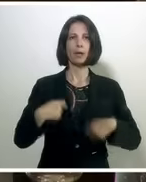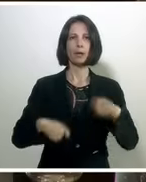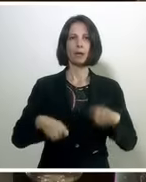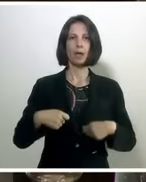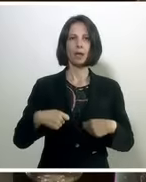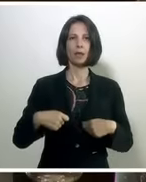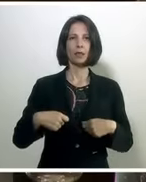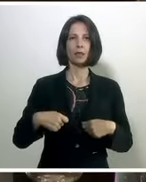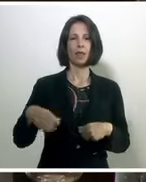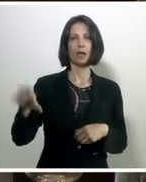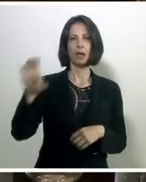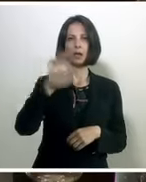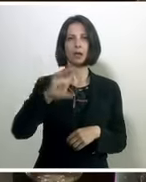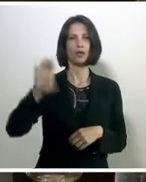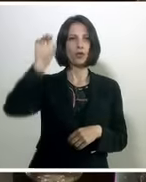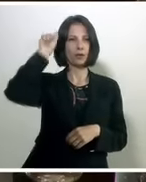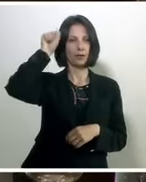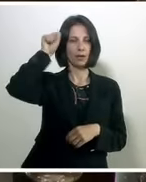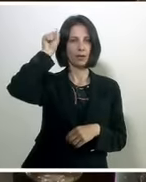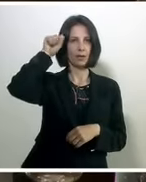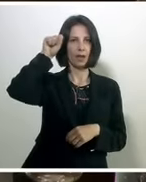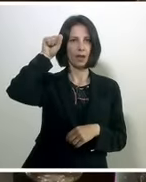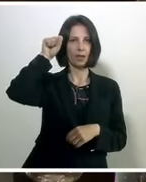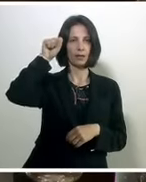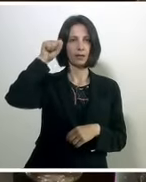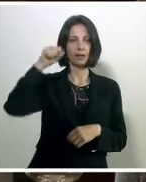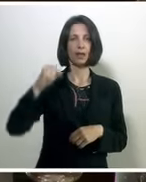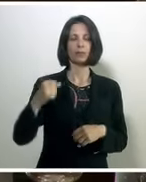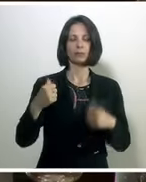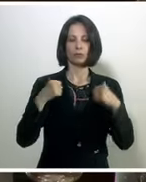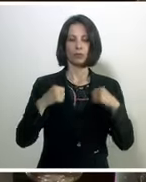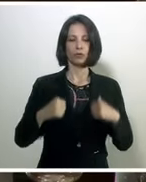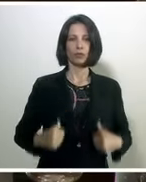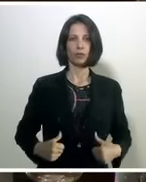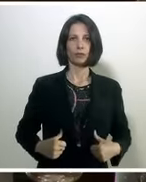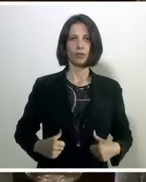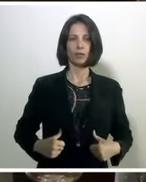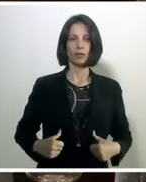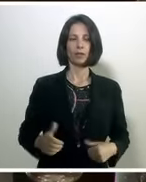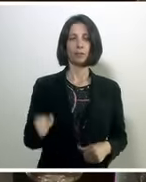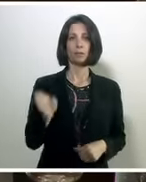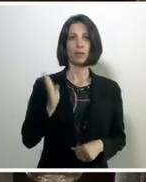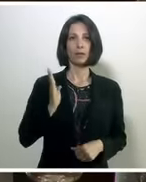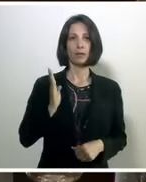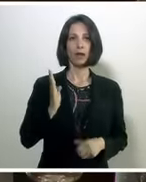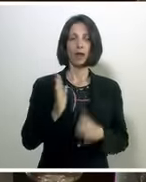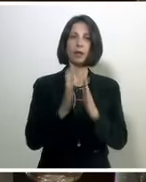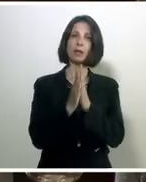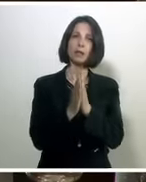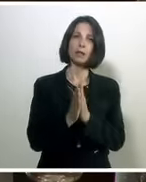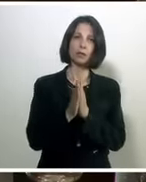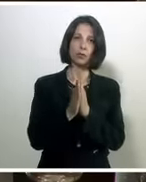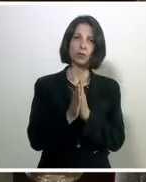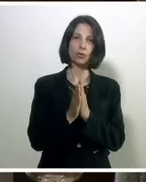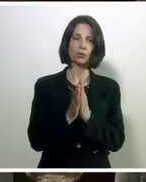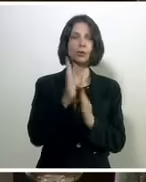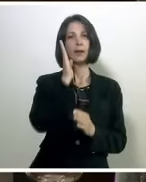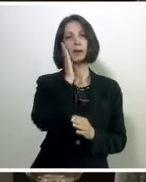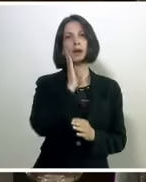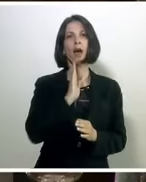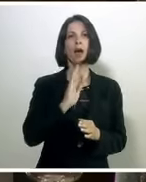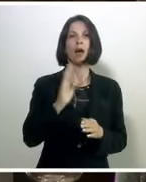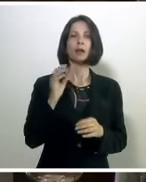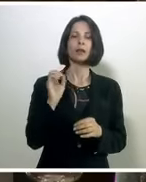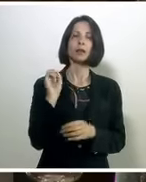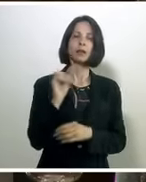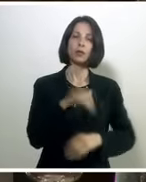Autonoma della della Sardegna autorità civili militari e religiose cari studenti e studentesse